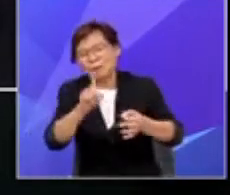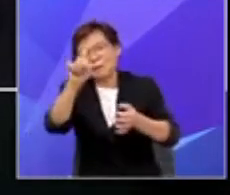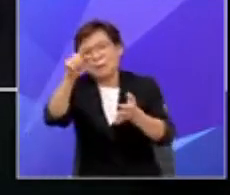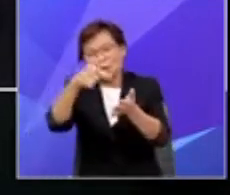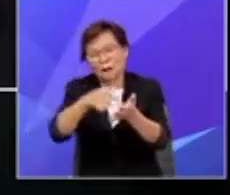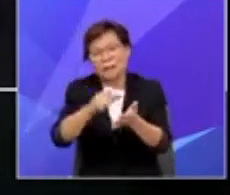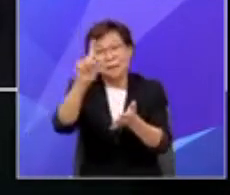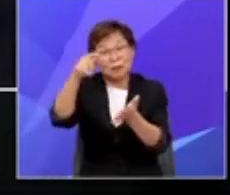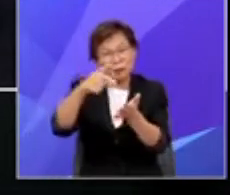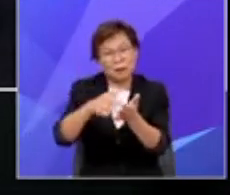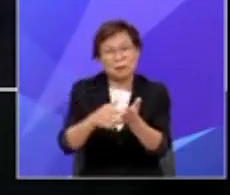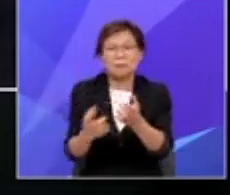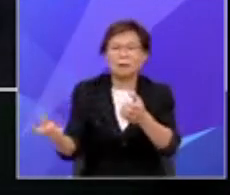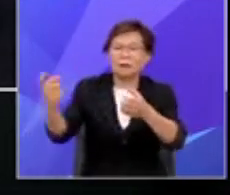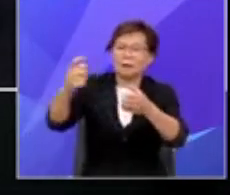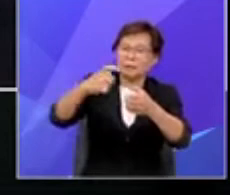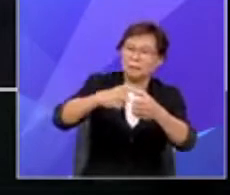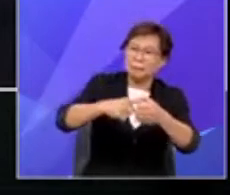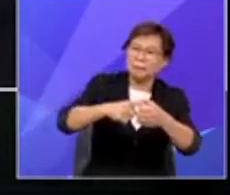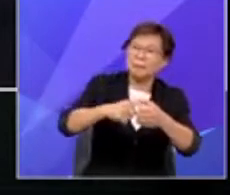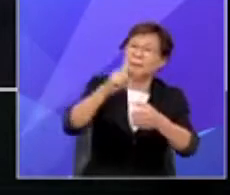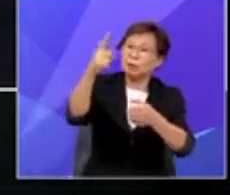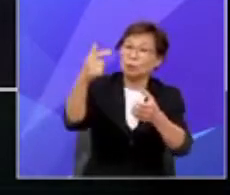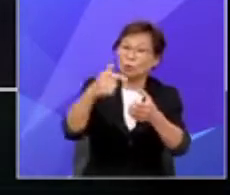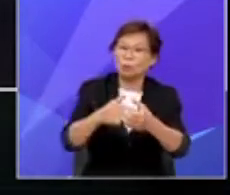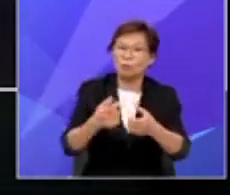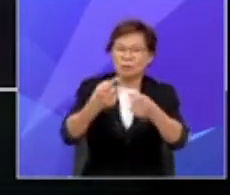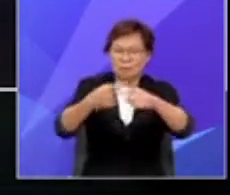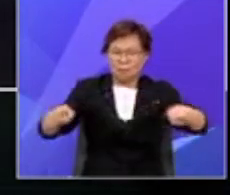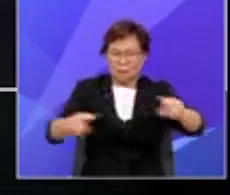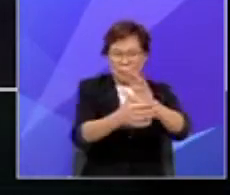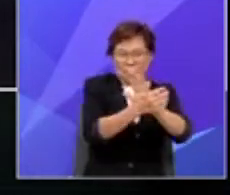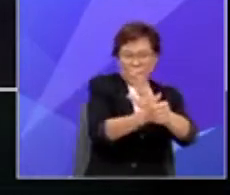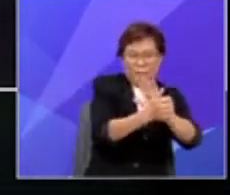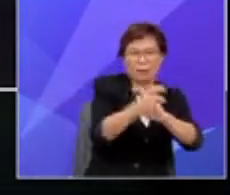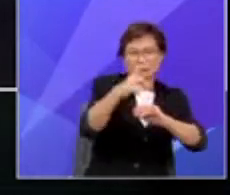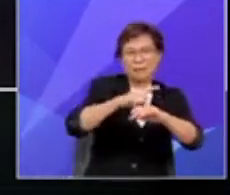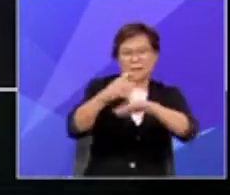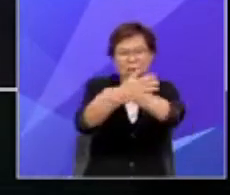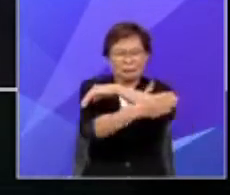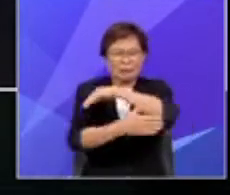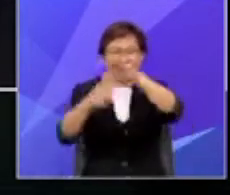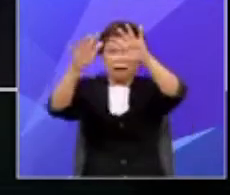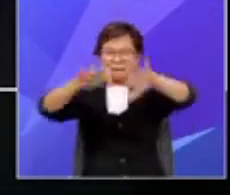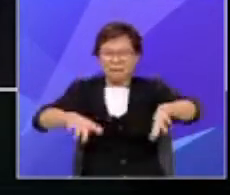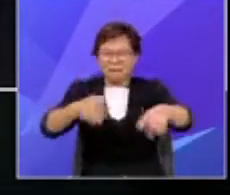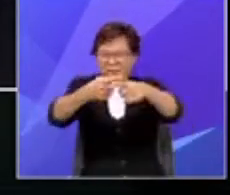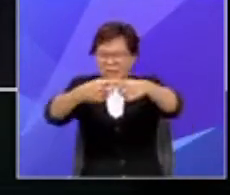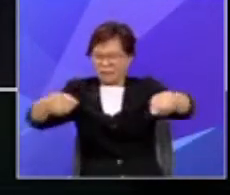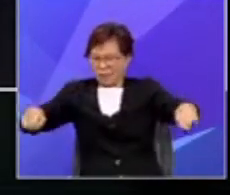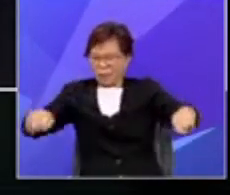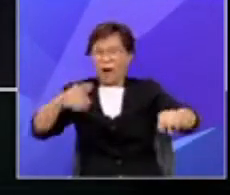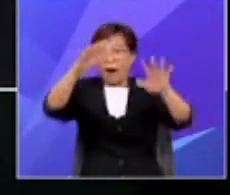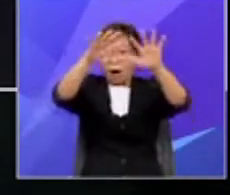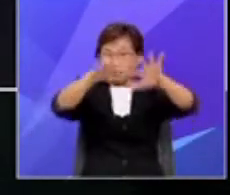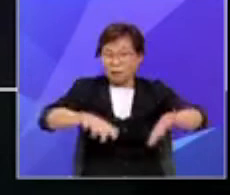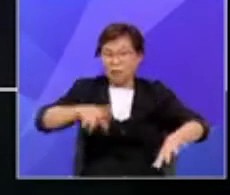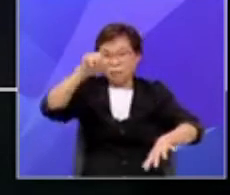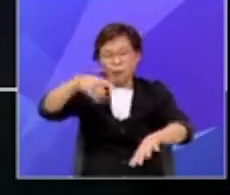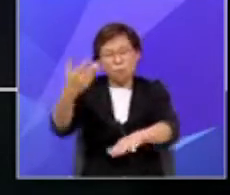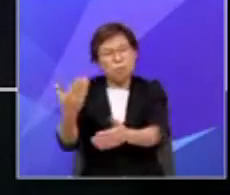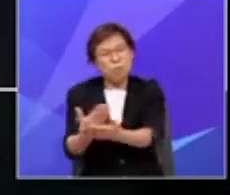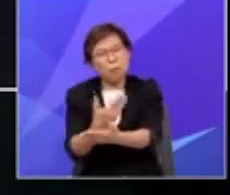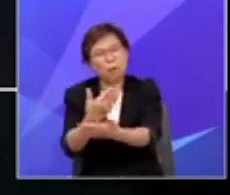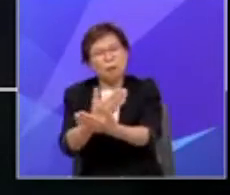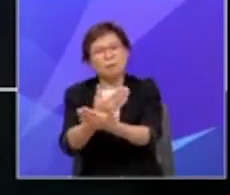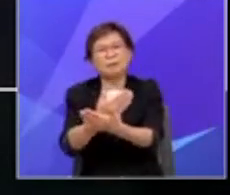adalah mengenal mengenai anjuran kemahiran di ASEAN ASEAN perlu memperbaharui